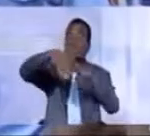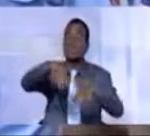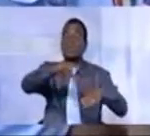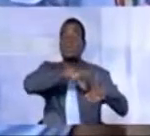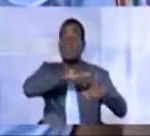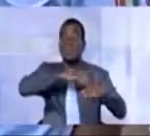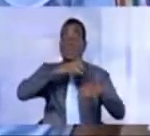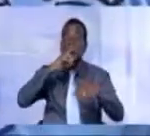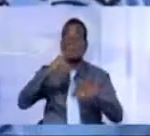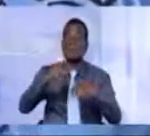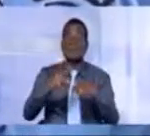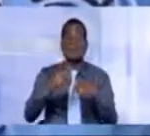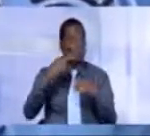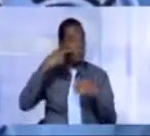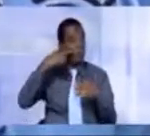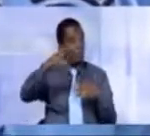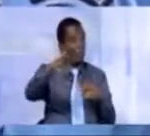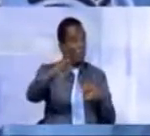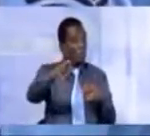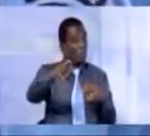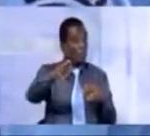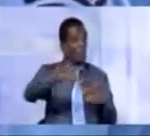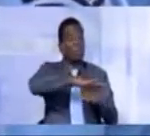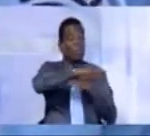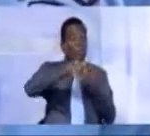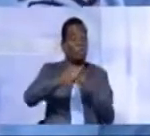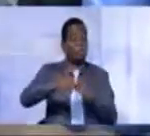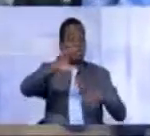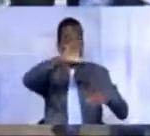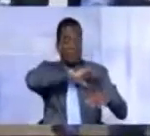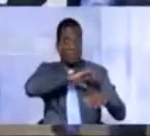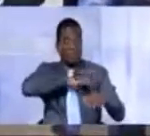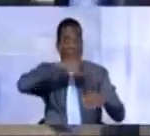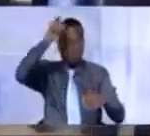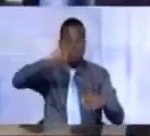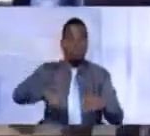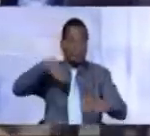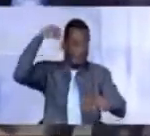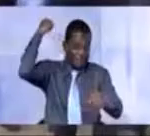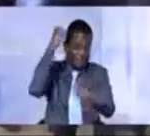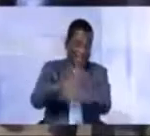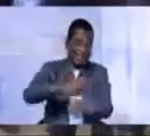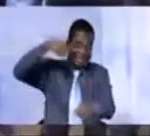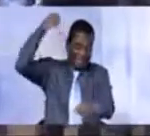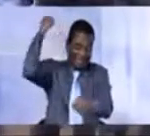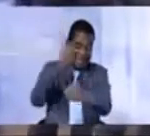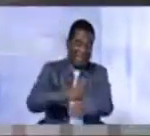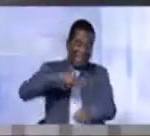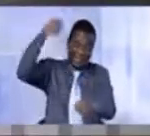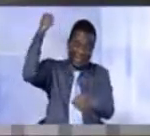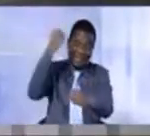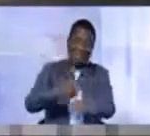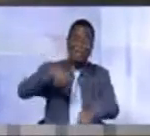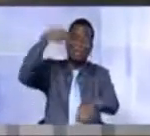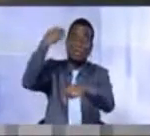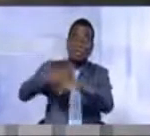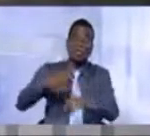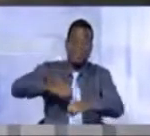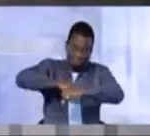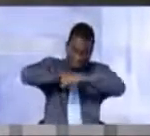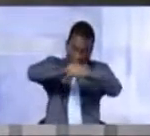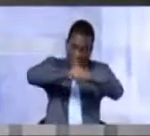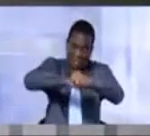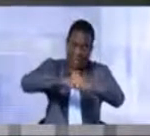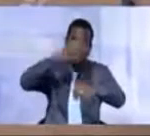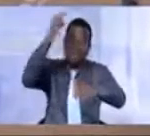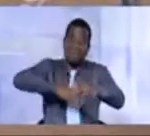qui est désormais sous les feux du projecteur. Tous les policiers de cette zone doivent désormais redoubler davantage d'efforts dans la sécurisation des biens des personnes,